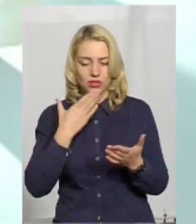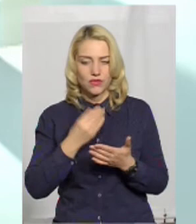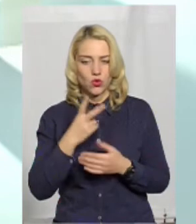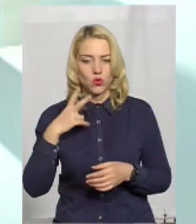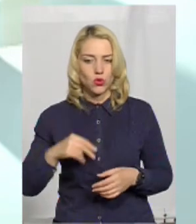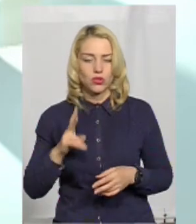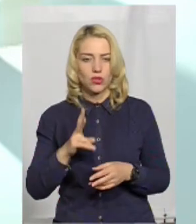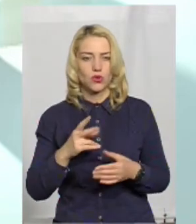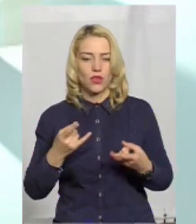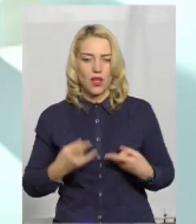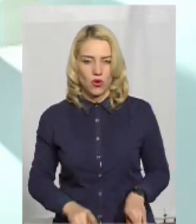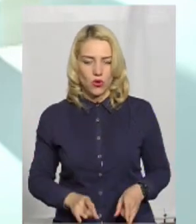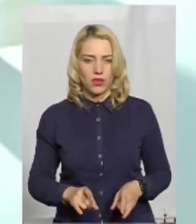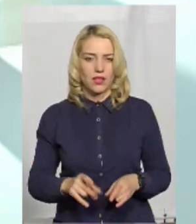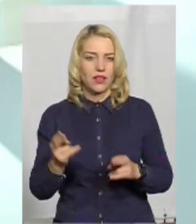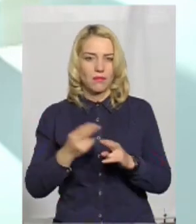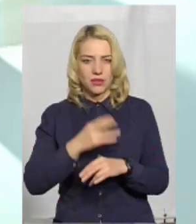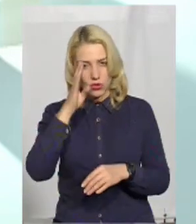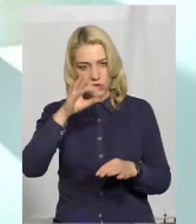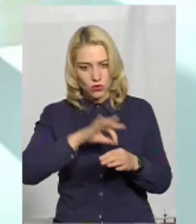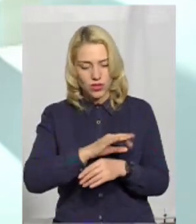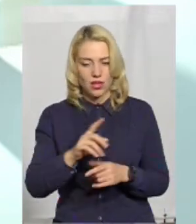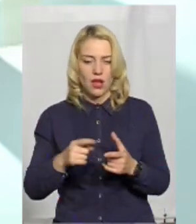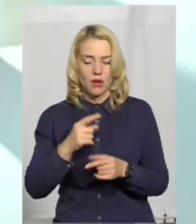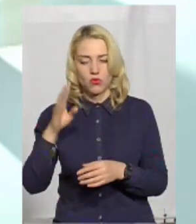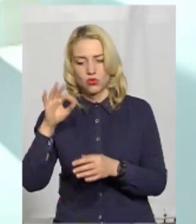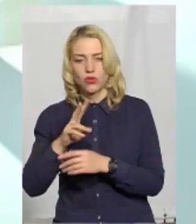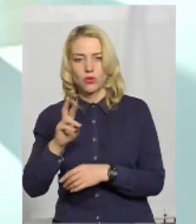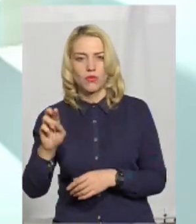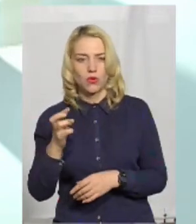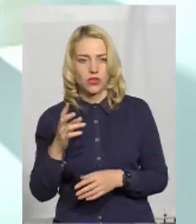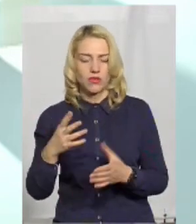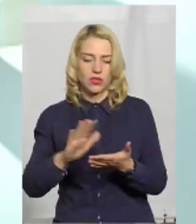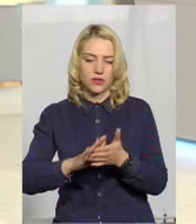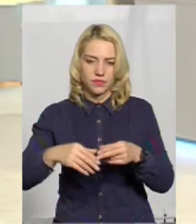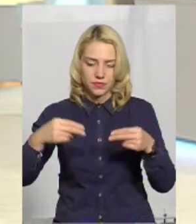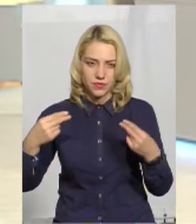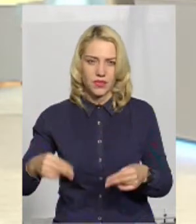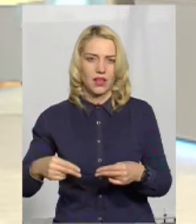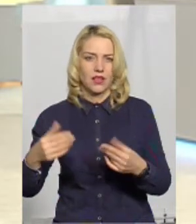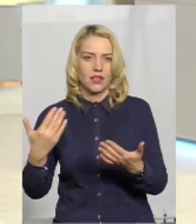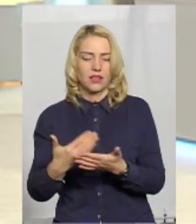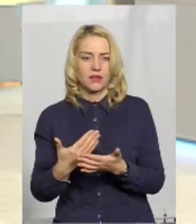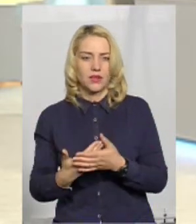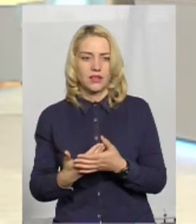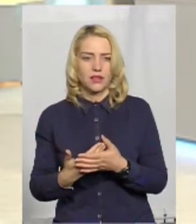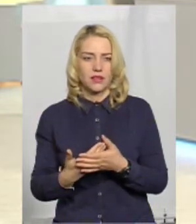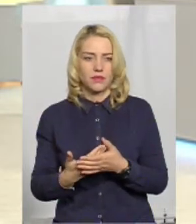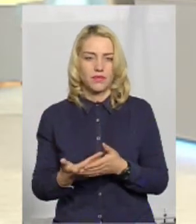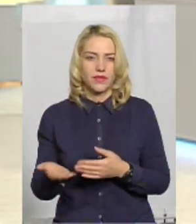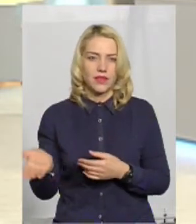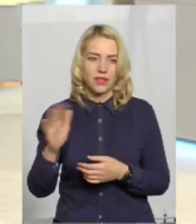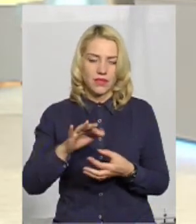шлюбом. Або приходить той чоловік, який є біологічним, вони реєструють шлюб або узаконюють, встановлюють батьківство.